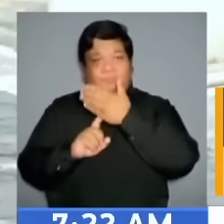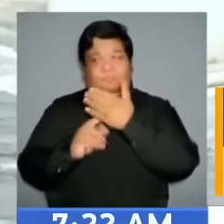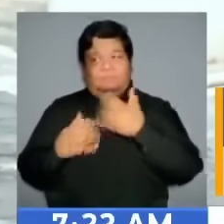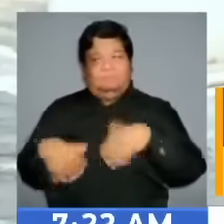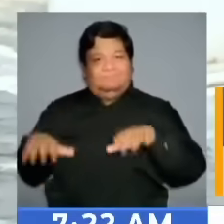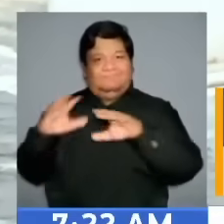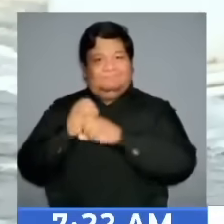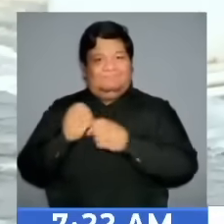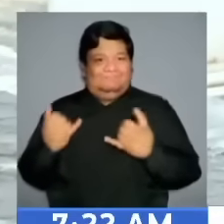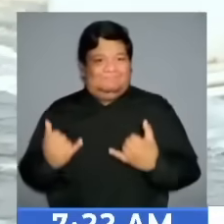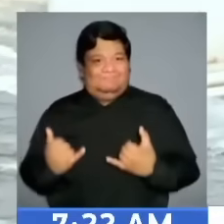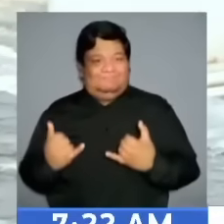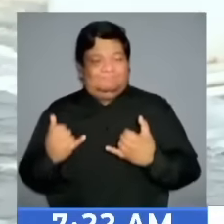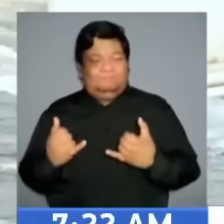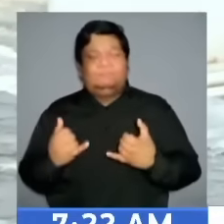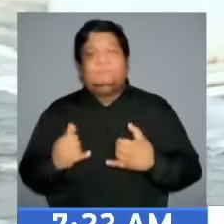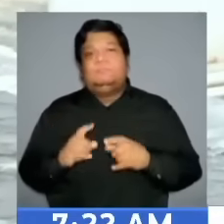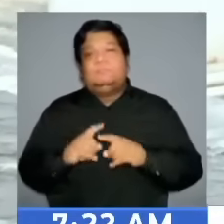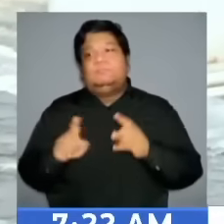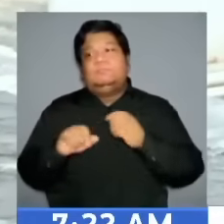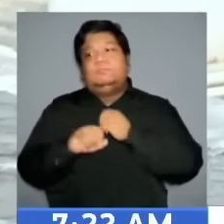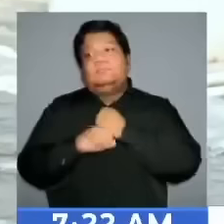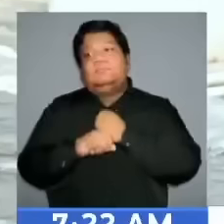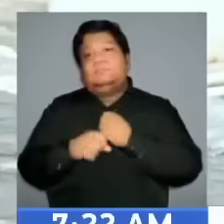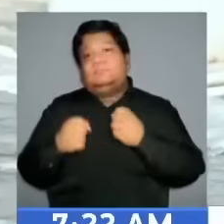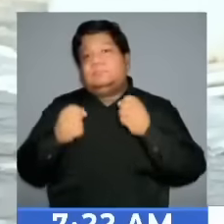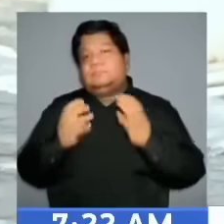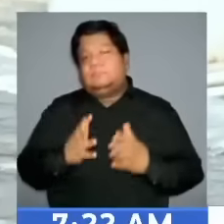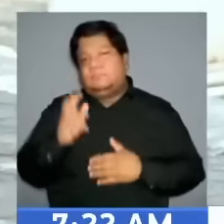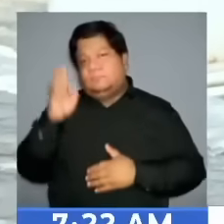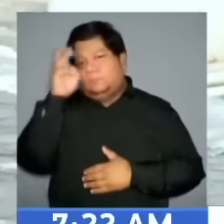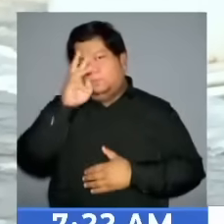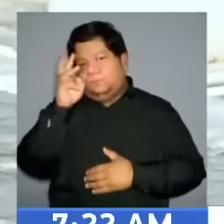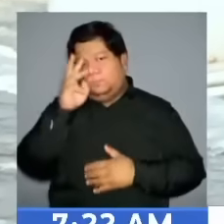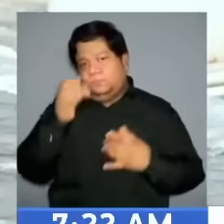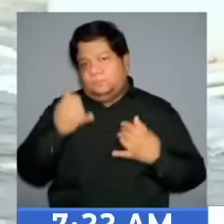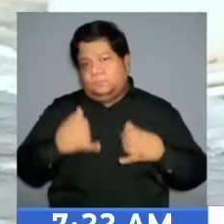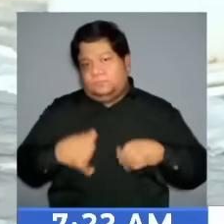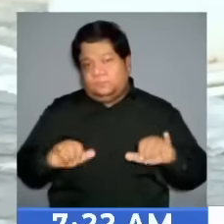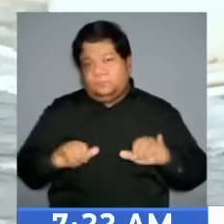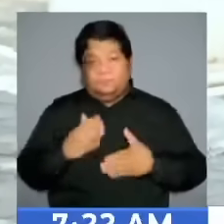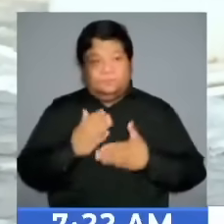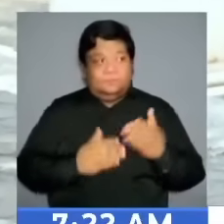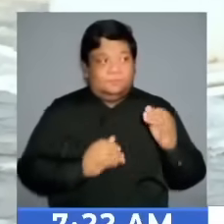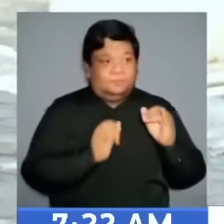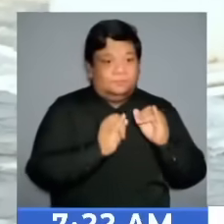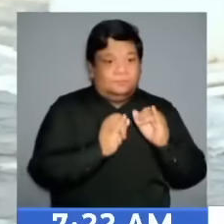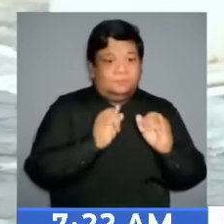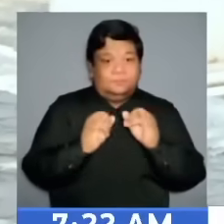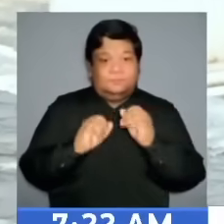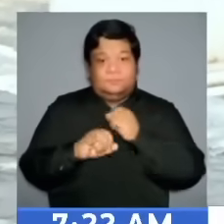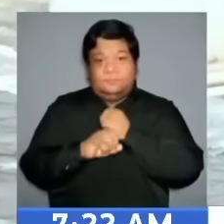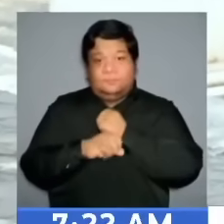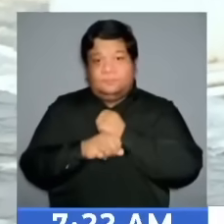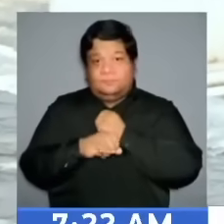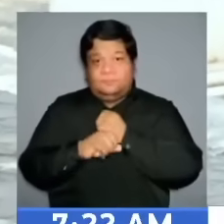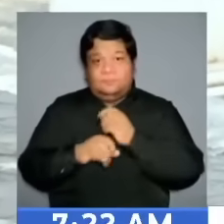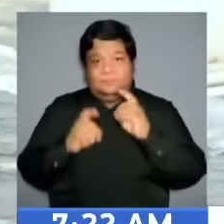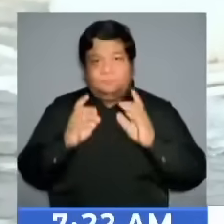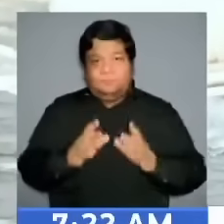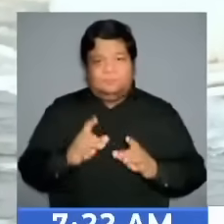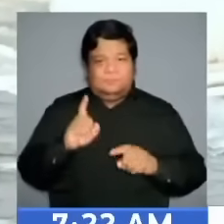na ng kanilang hanap buhay. Yung iba namang nakausap naming jeepney driver ay hindi raw makalahok dito dahil walang kakainin yung kanilang